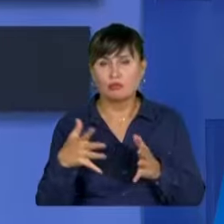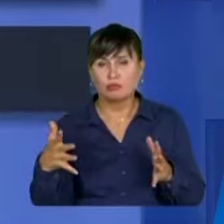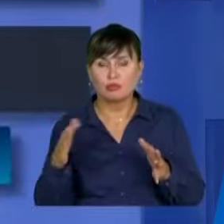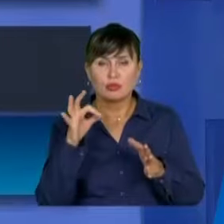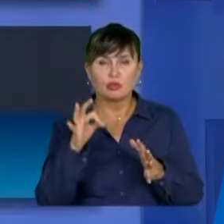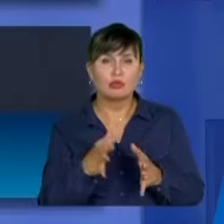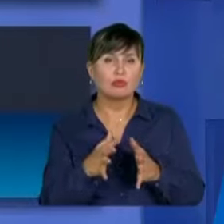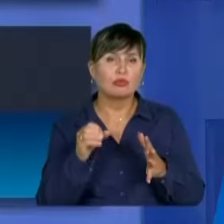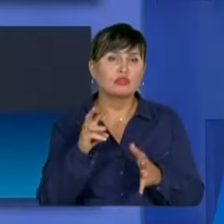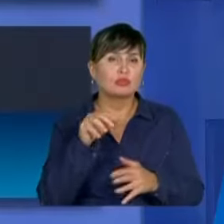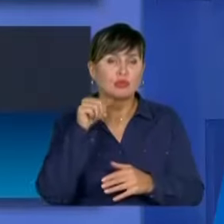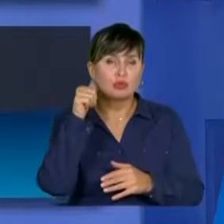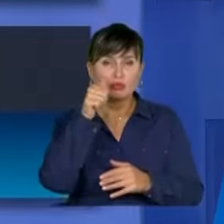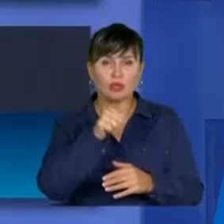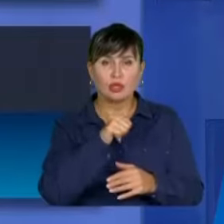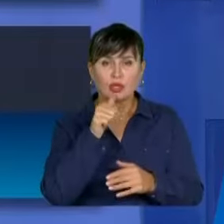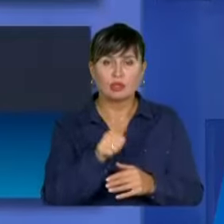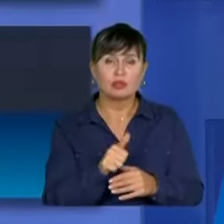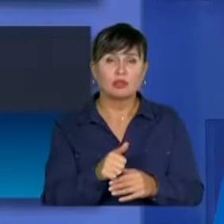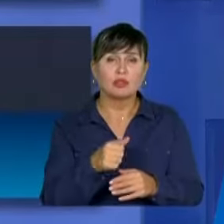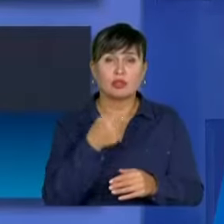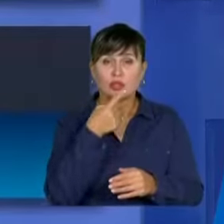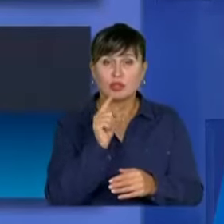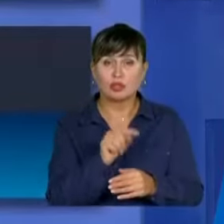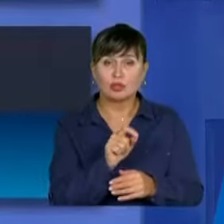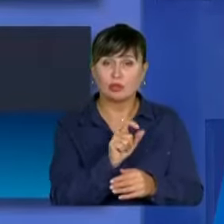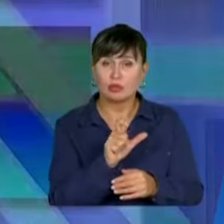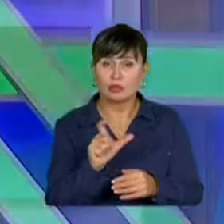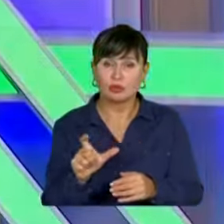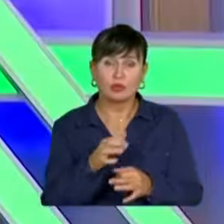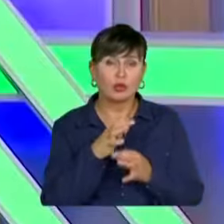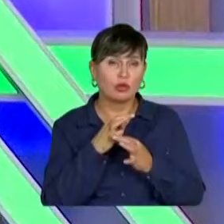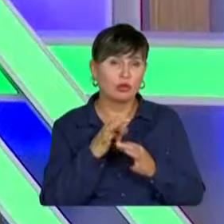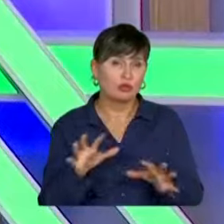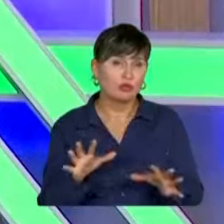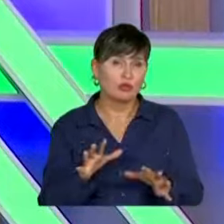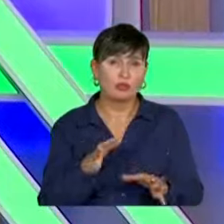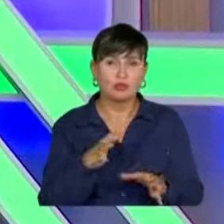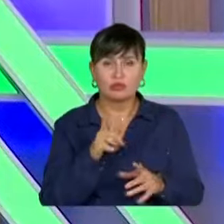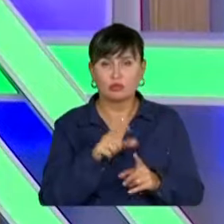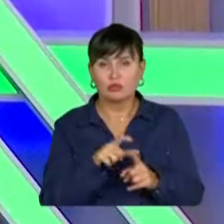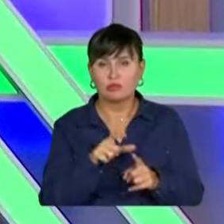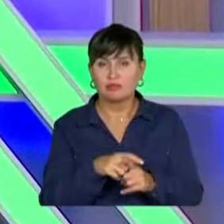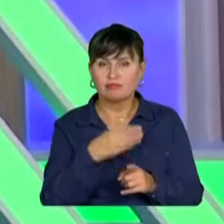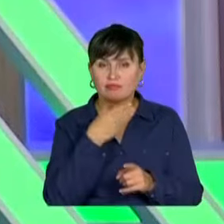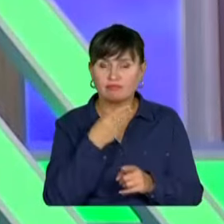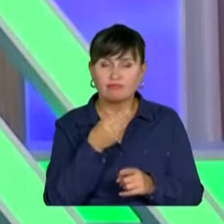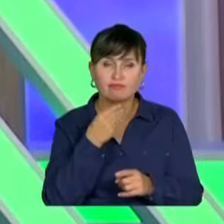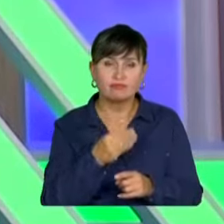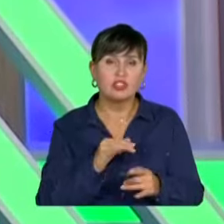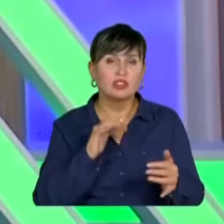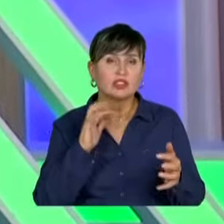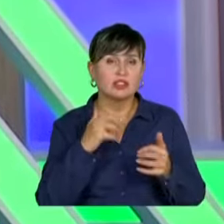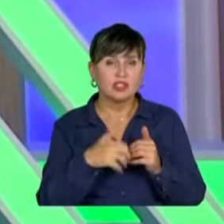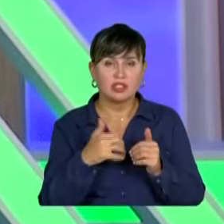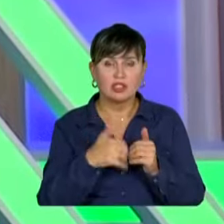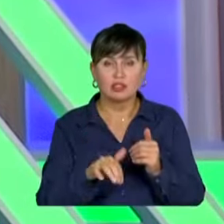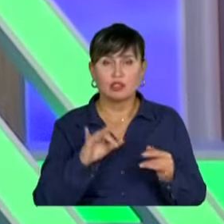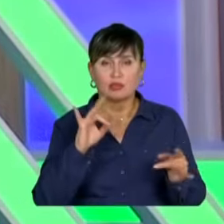периода прошлого года. Словом, цифры красноречивее любых слов. Как видим, популярность Алматы среди зарубежных